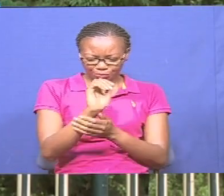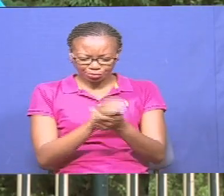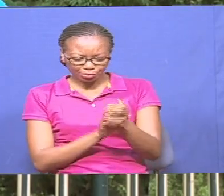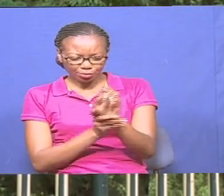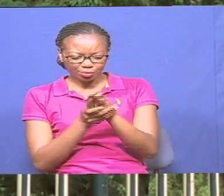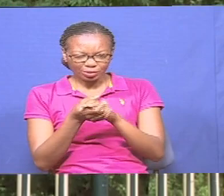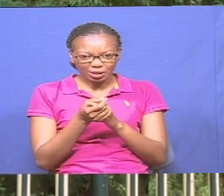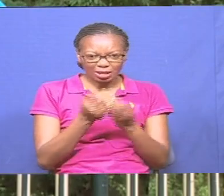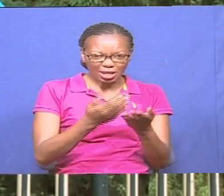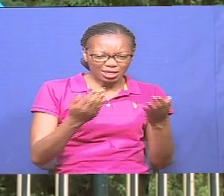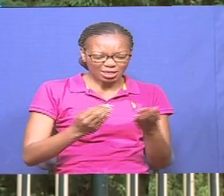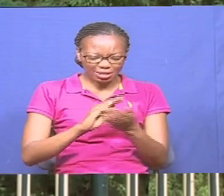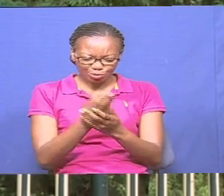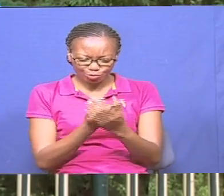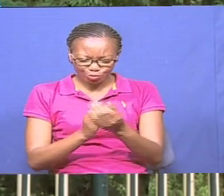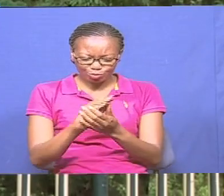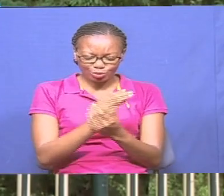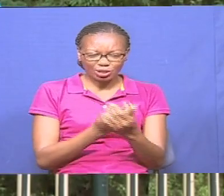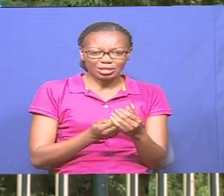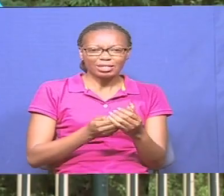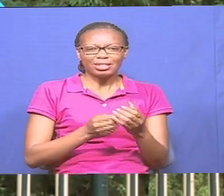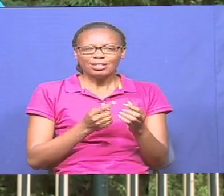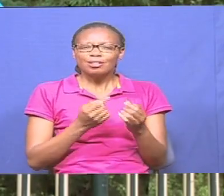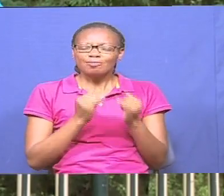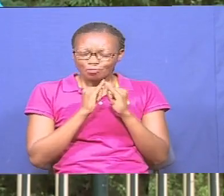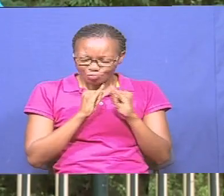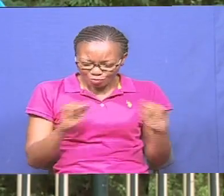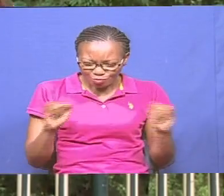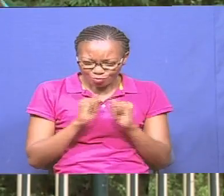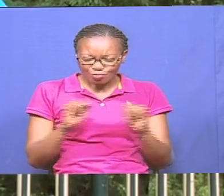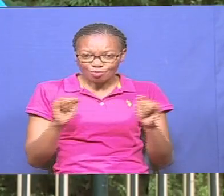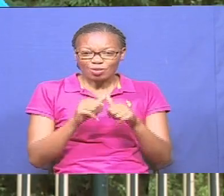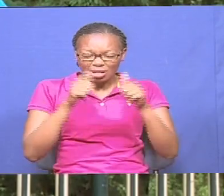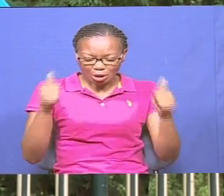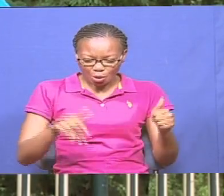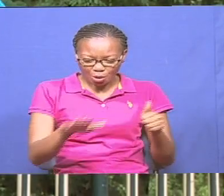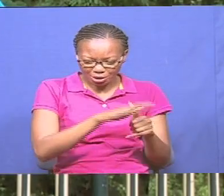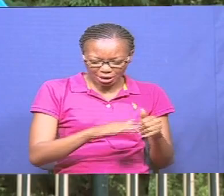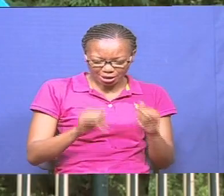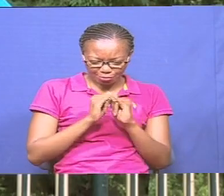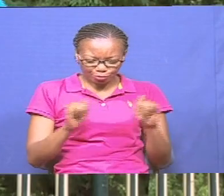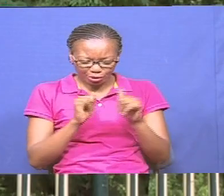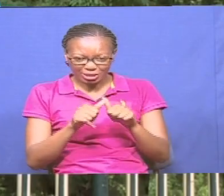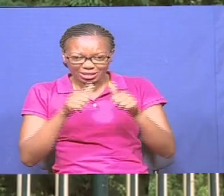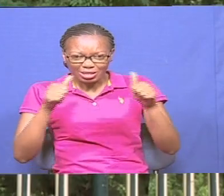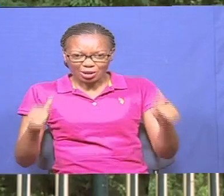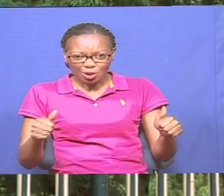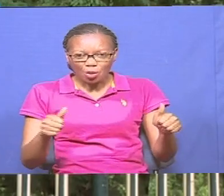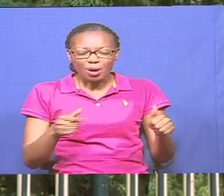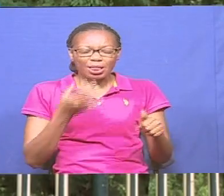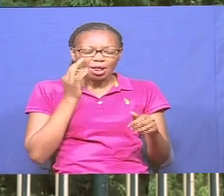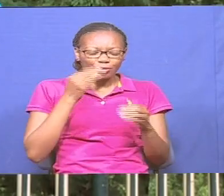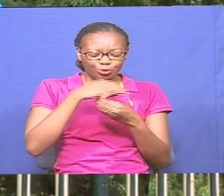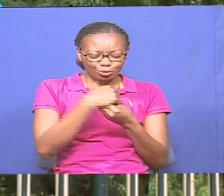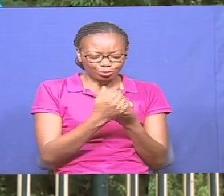au kwenye maabara. Kwanza osha vifaa vyako unazotaka kuzitumia, kisha mahali unapotaka kupatumia,